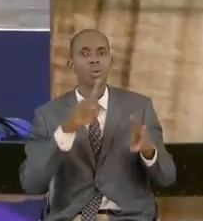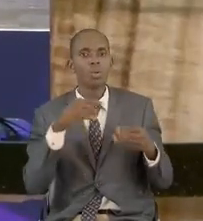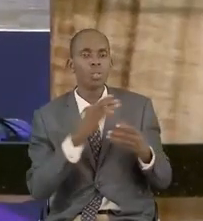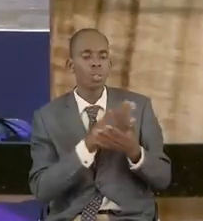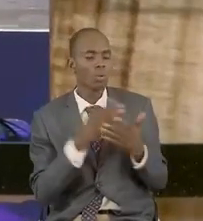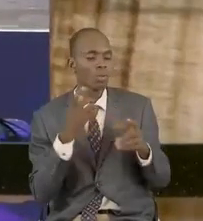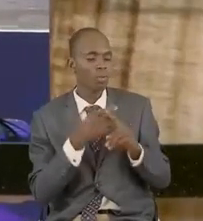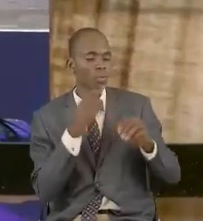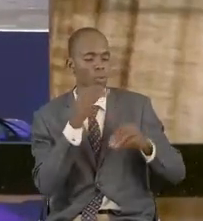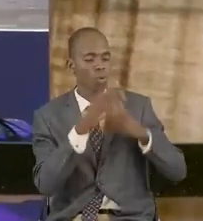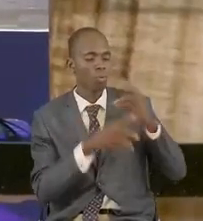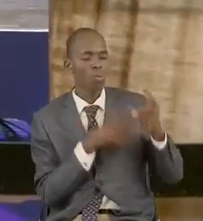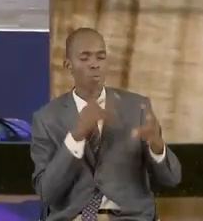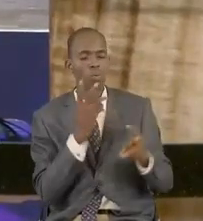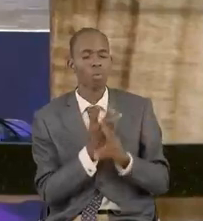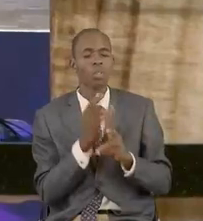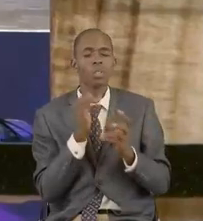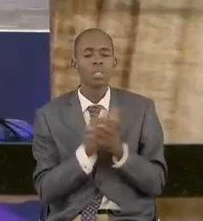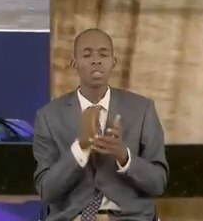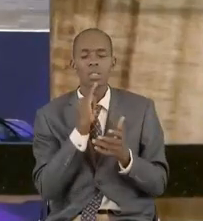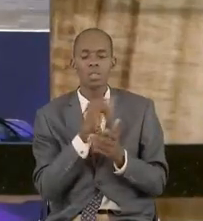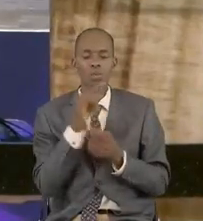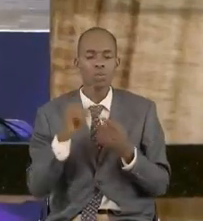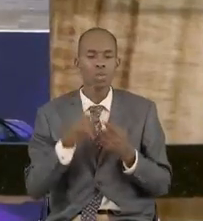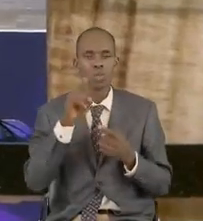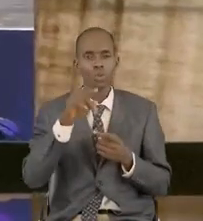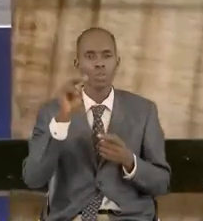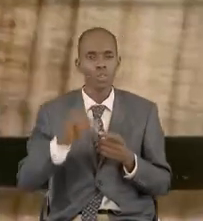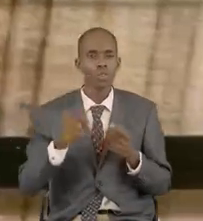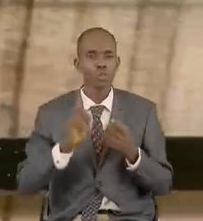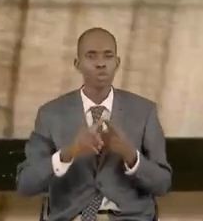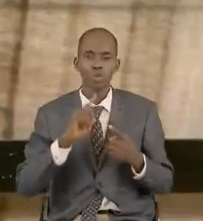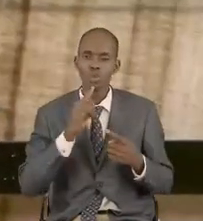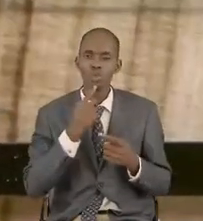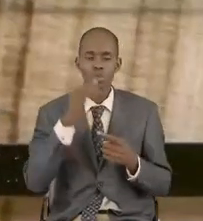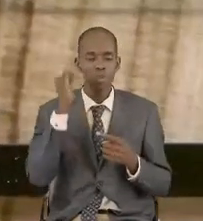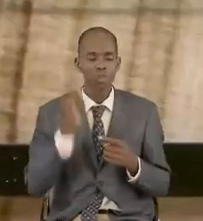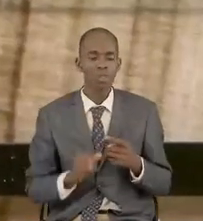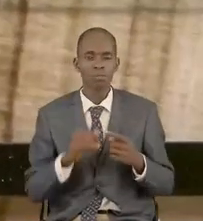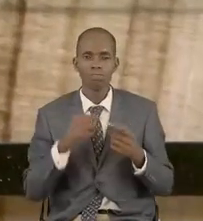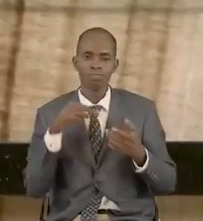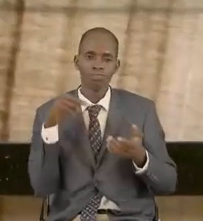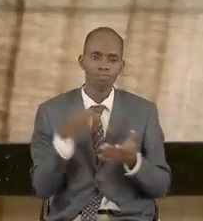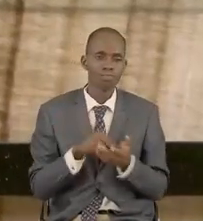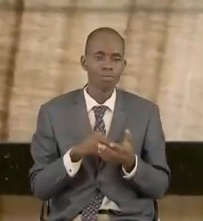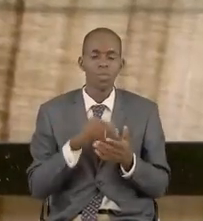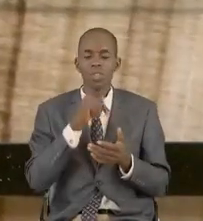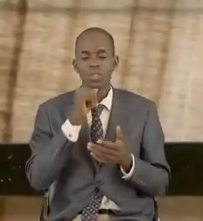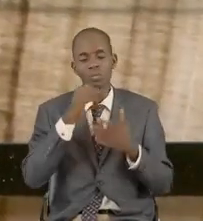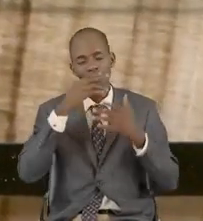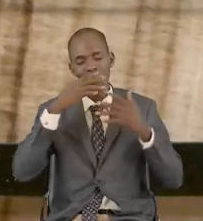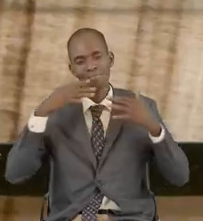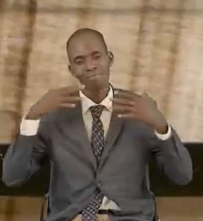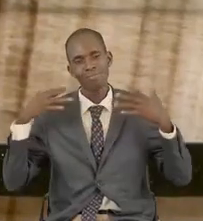la personne se garde de l'Évangile c'est le moment que tu dois combattre alors tu ne vas pas sourire